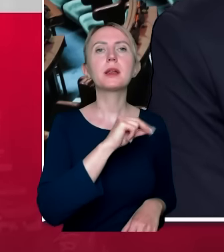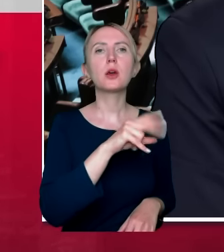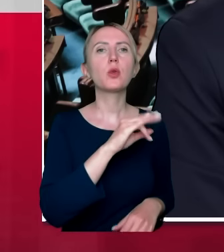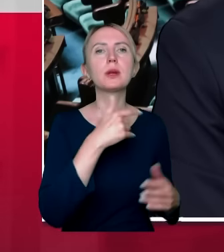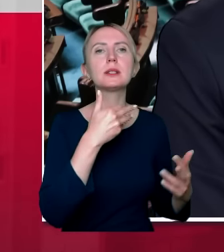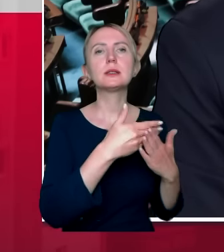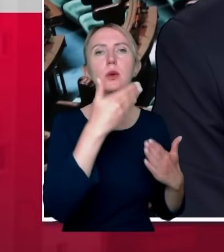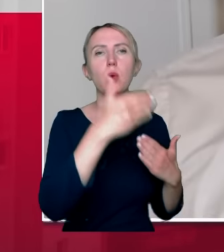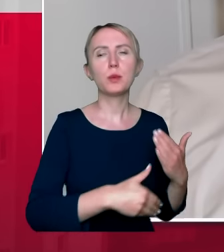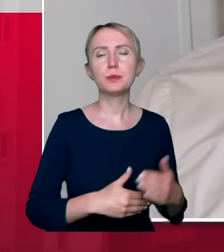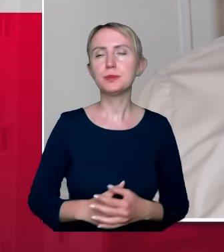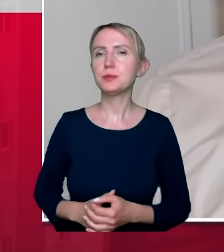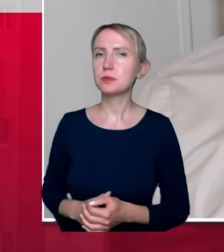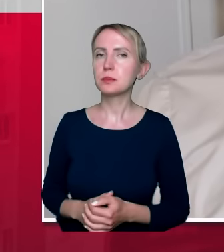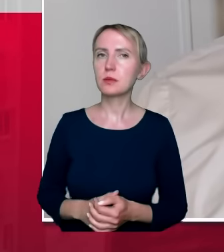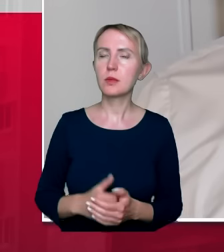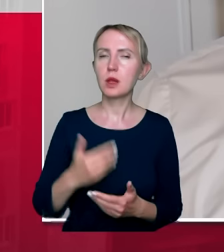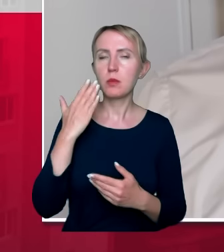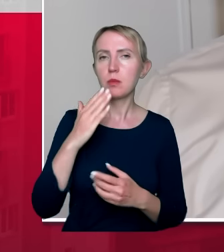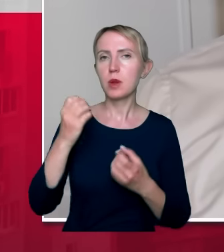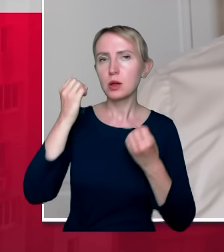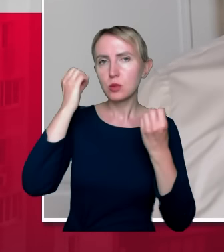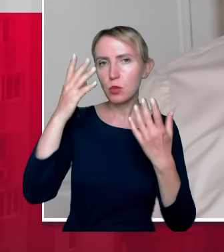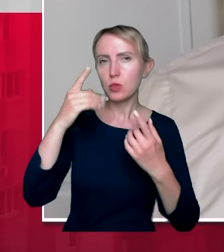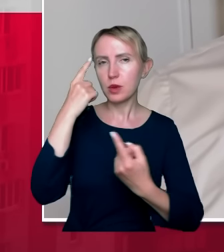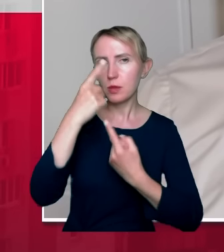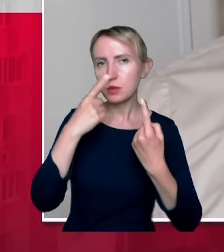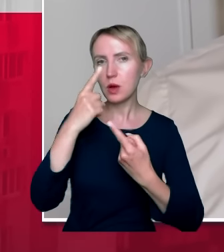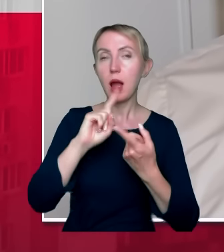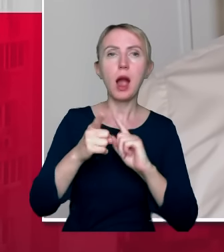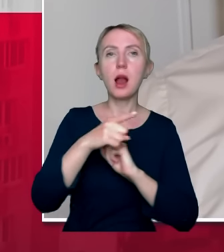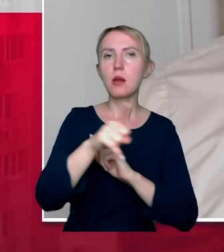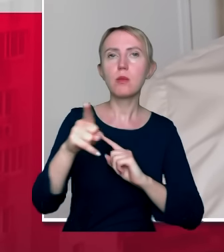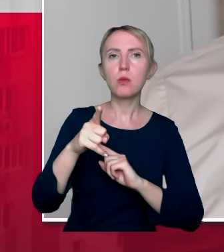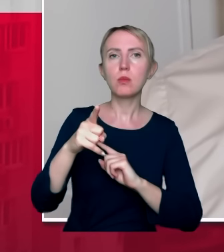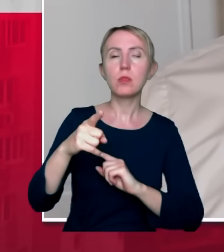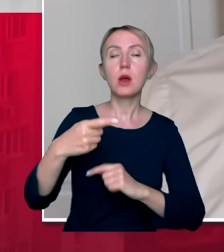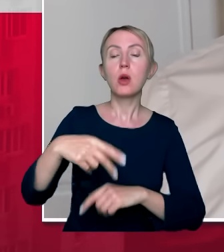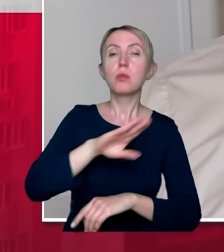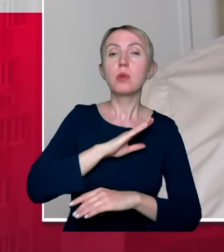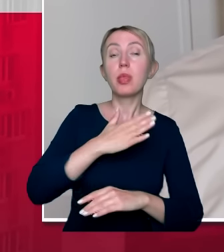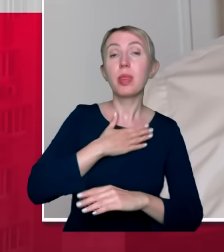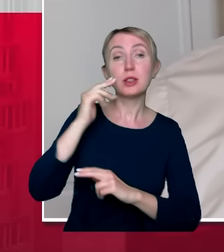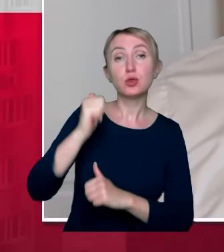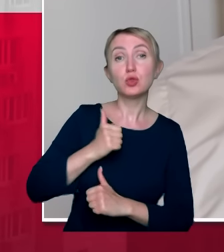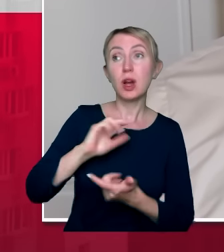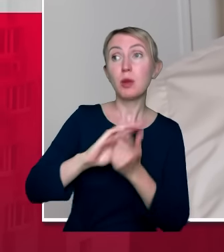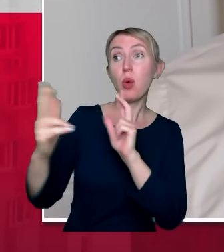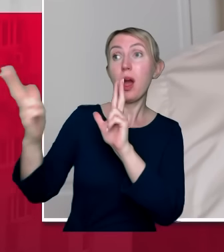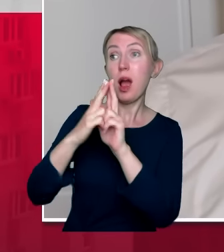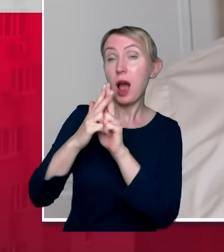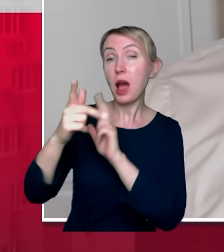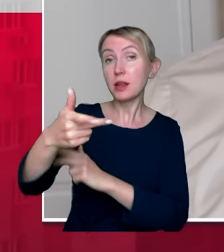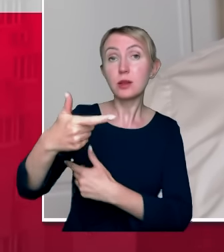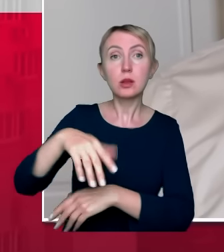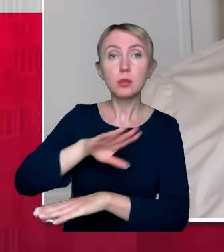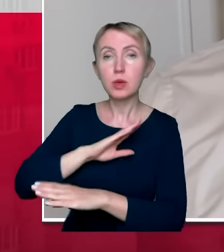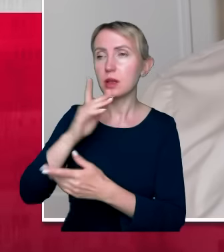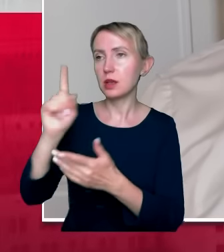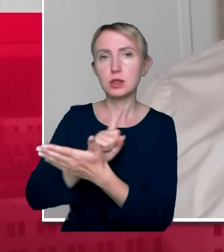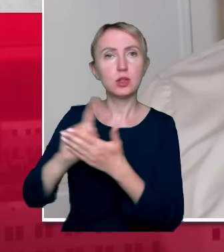kończyć, panie pośle. Ale to jest bardzo racjonalne podejście. No. Albo będą ginęli nasi żołnierze, albo zginą agresorzy i więcej nie będą ryzykować. Koniec, kropka.